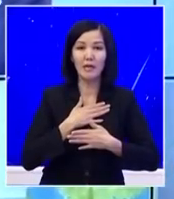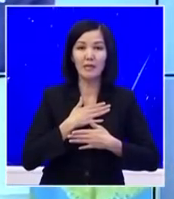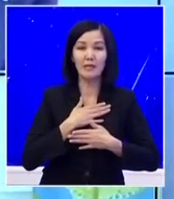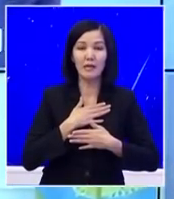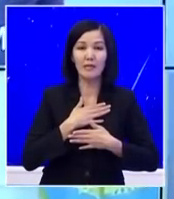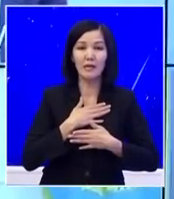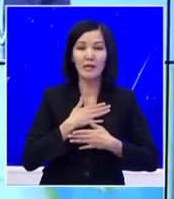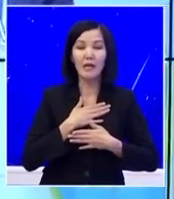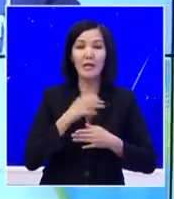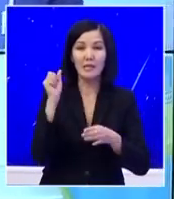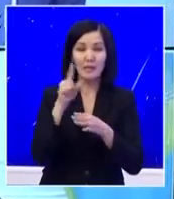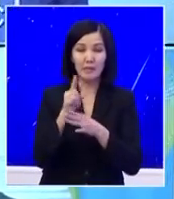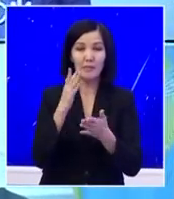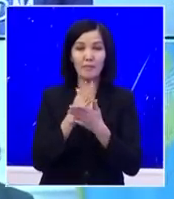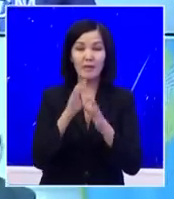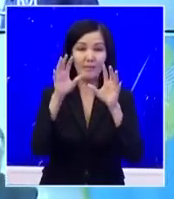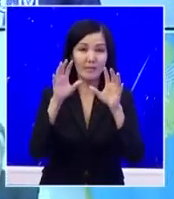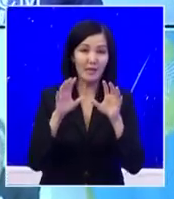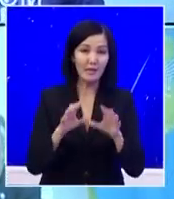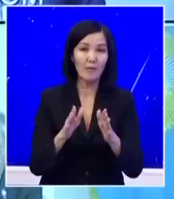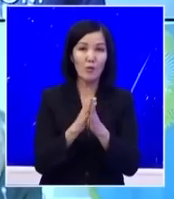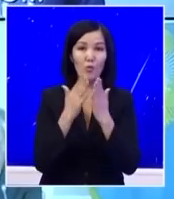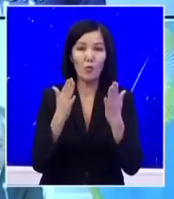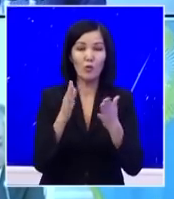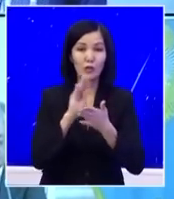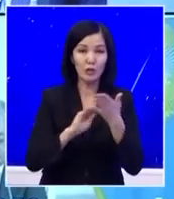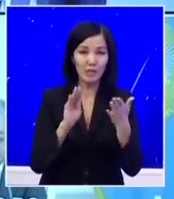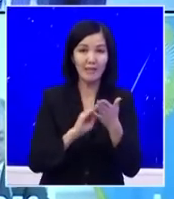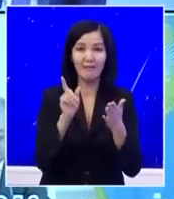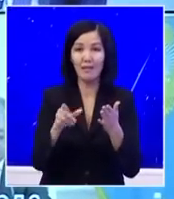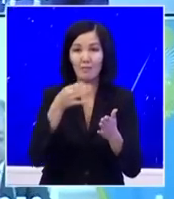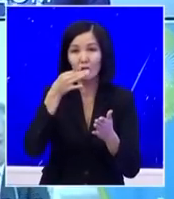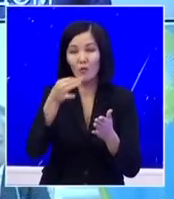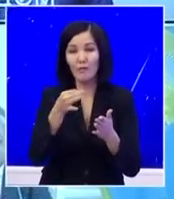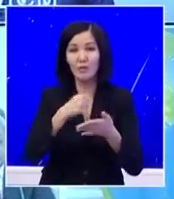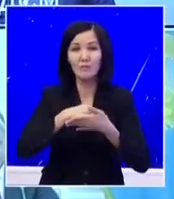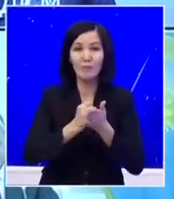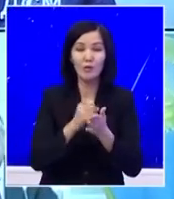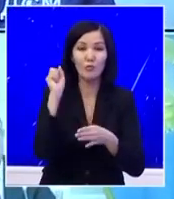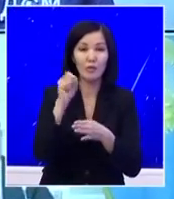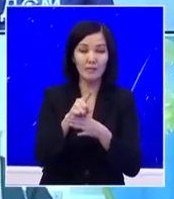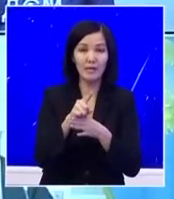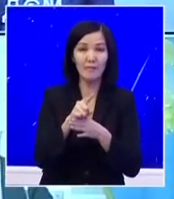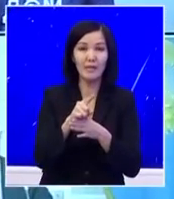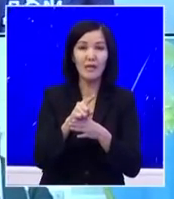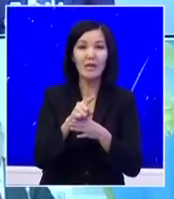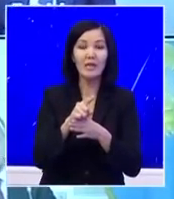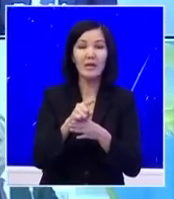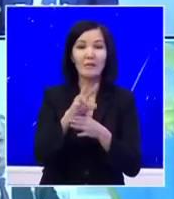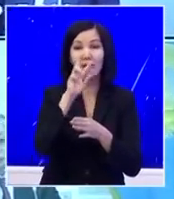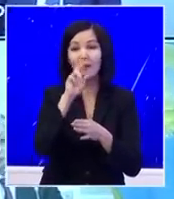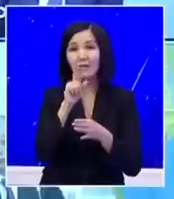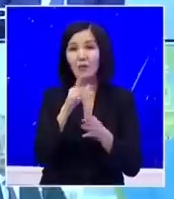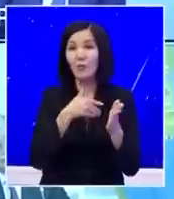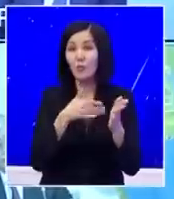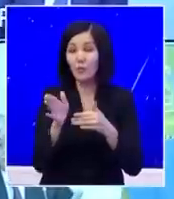ие тапсырма деп айтар едім. Заңнамалық түрде сол оқулықтарды жазатын адамдардың жауапкершілігін бекітуді тапсырамын. Нашар оқулық дайындадың ба,